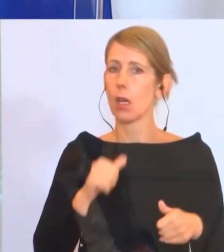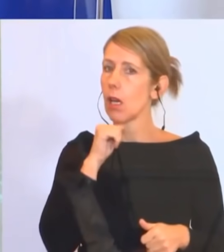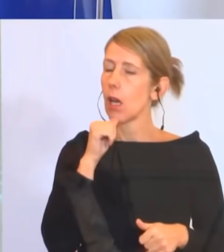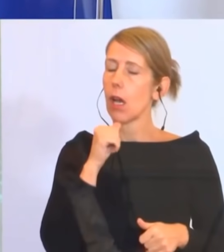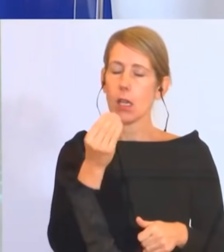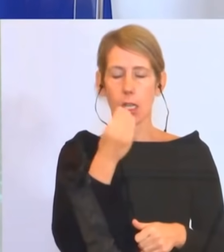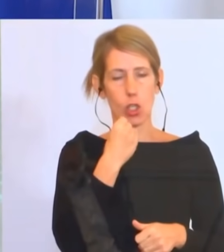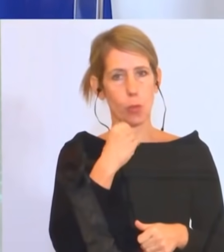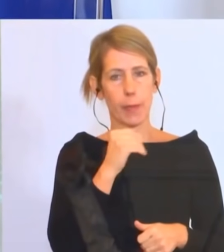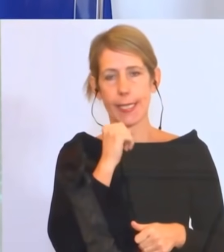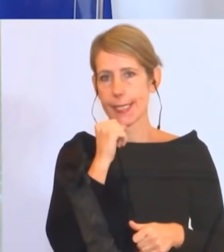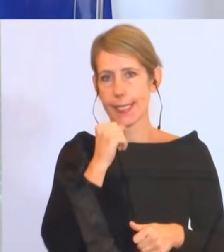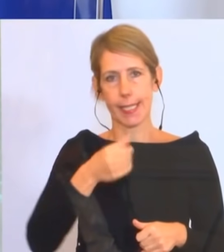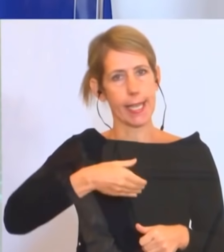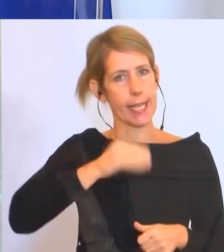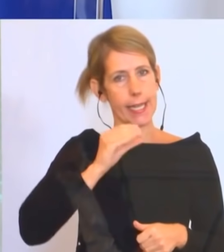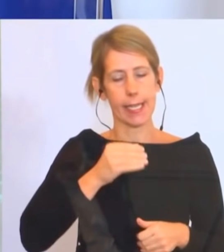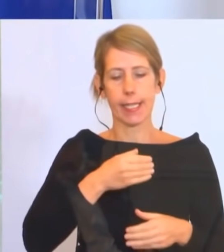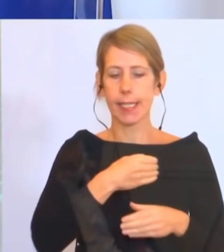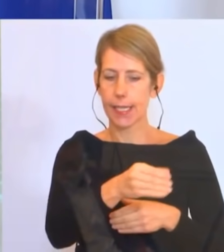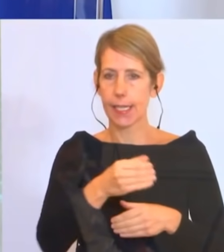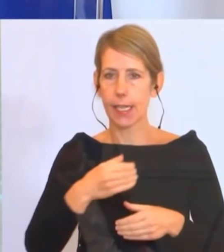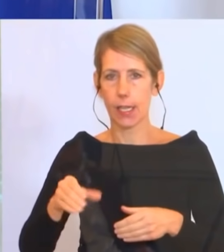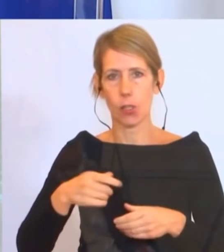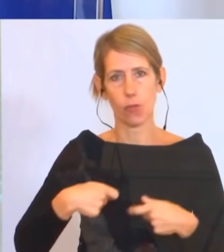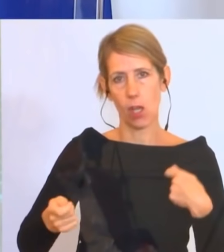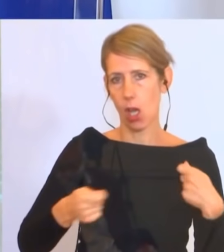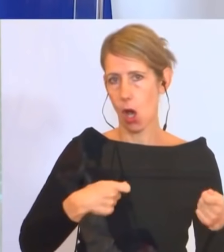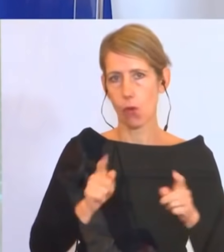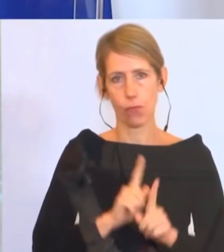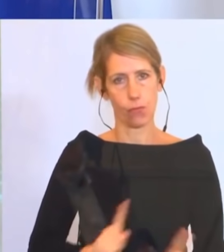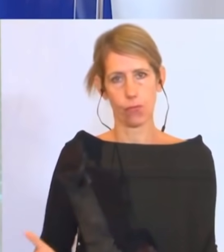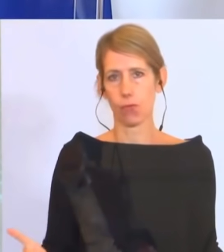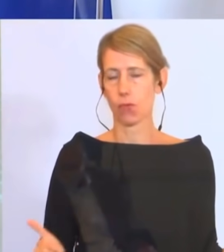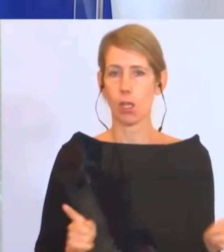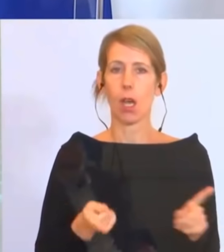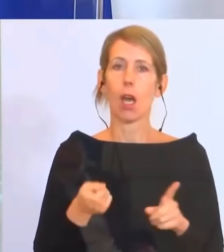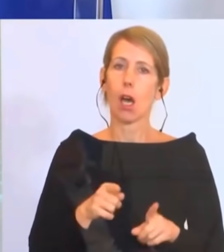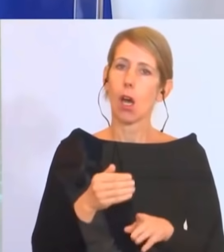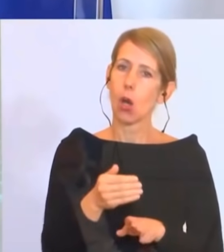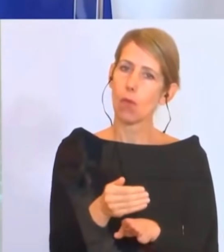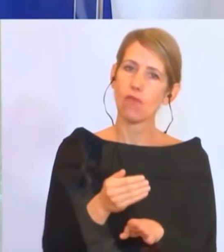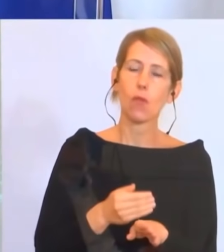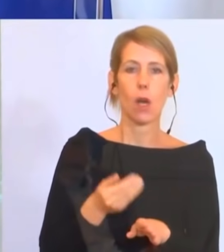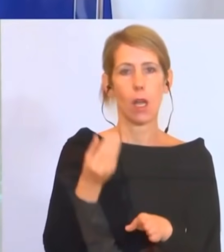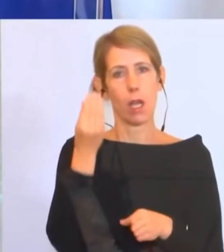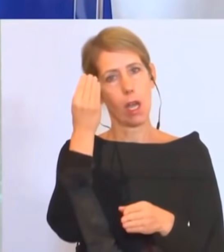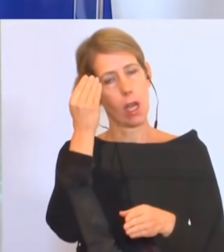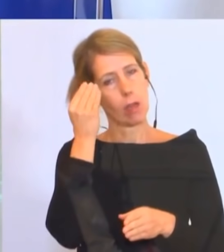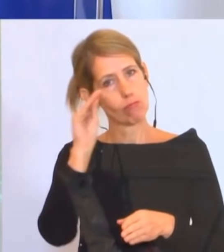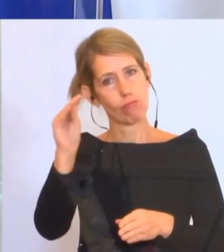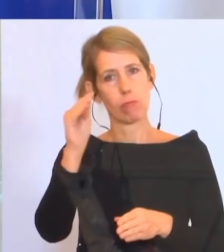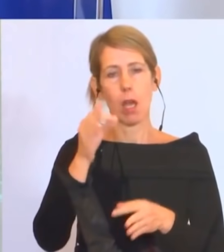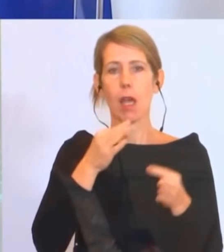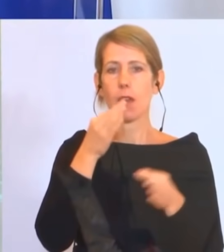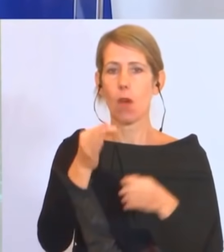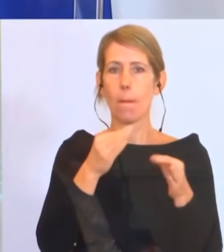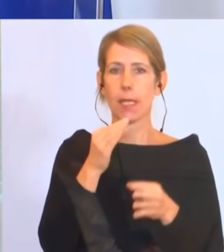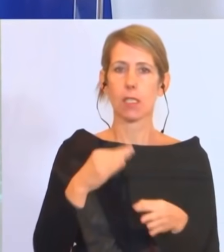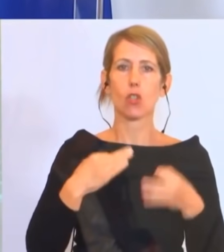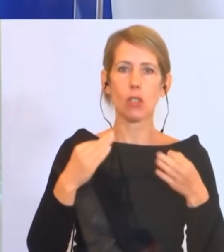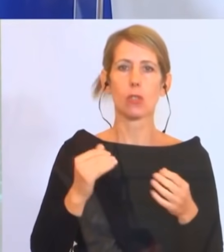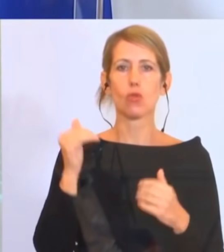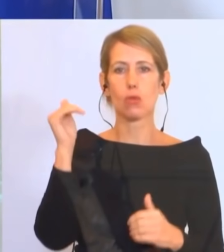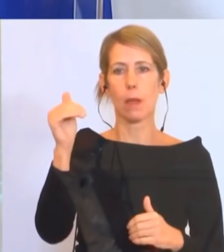Speisen und Getränke mehr verabreicht werden. Es braucht eine Vorabinformation der Gesundheitsbehörden